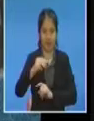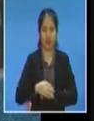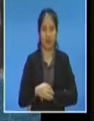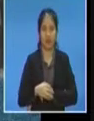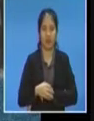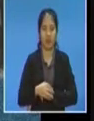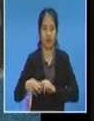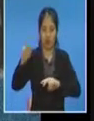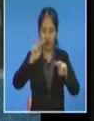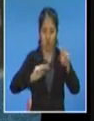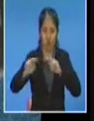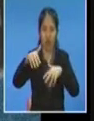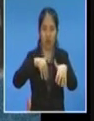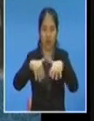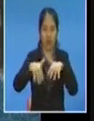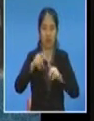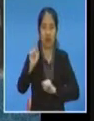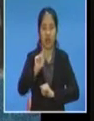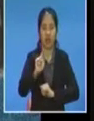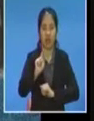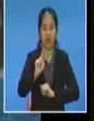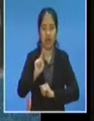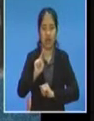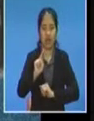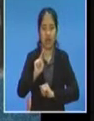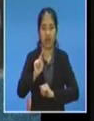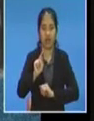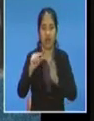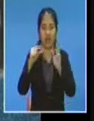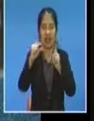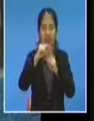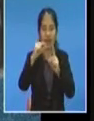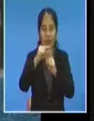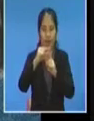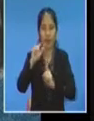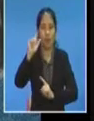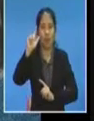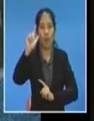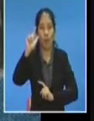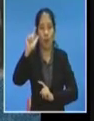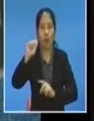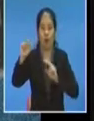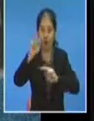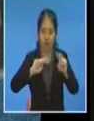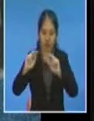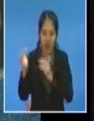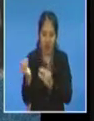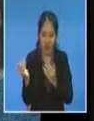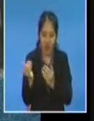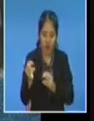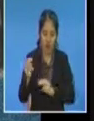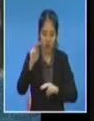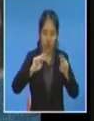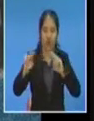พระบาทสมเด็จพระเจ้าอยู่หัวองค์ปัจจุบันจะปกครองแผ่นดินโดยธรรมเพื่อประโยชน์ของมหาชนชาวสยามก็คือ